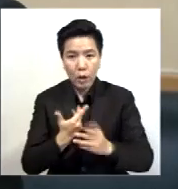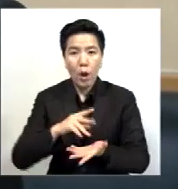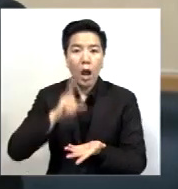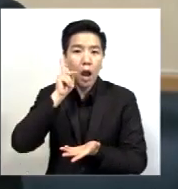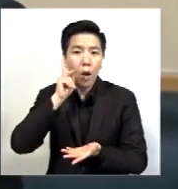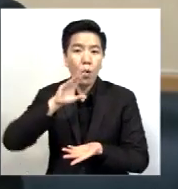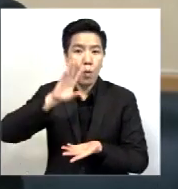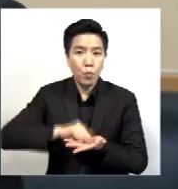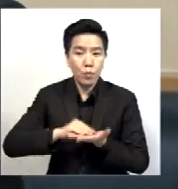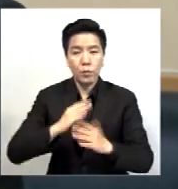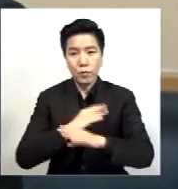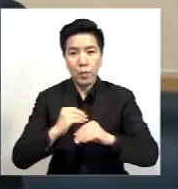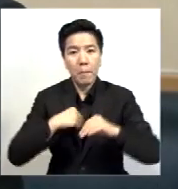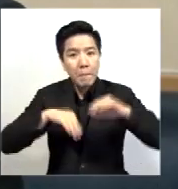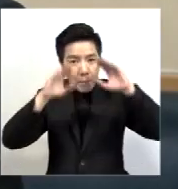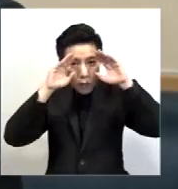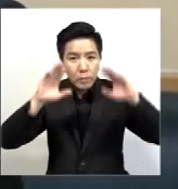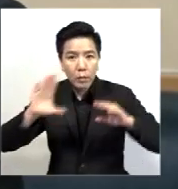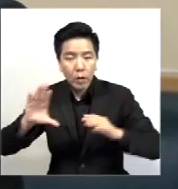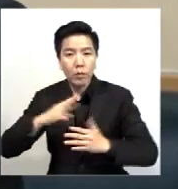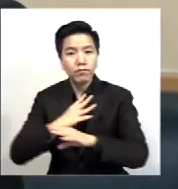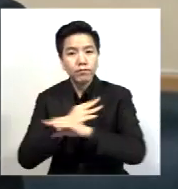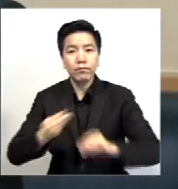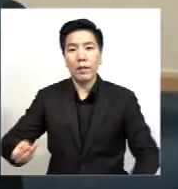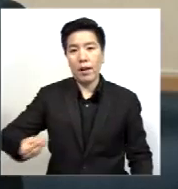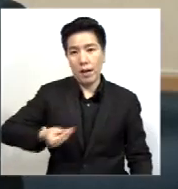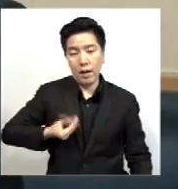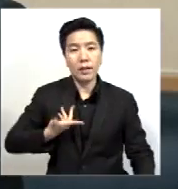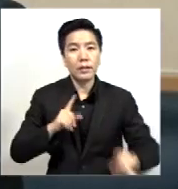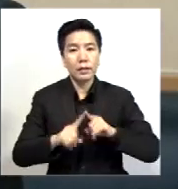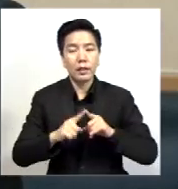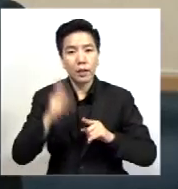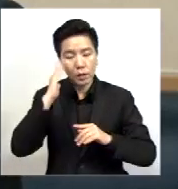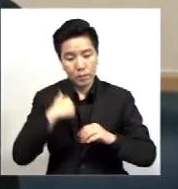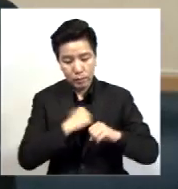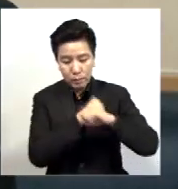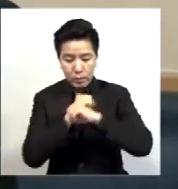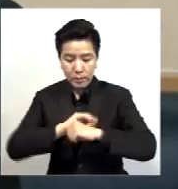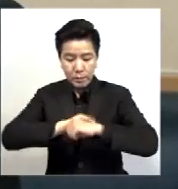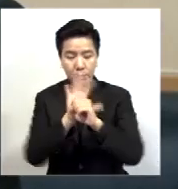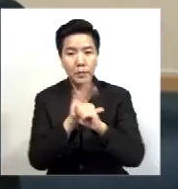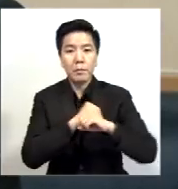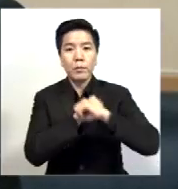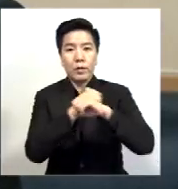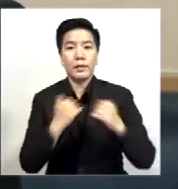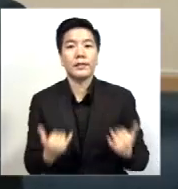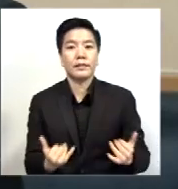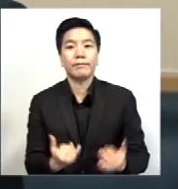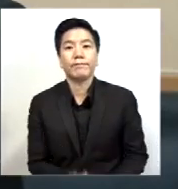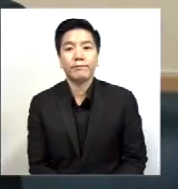ลข่าวประสบการณ์ซึ่งกันและกันนะครับเพื่อที่จะรับมือโควิด-19 แห่งนี้